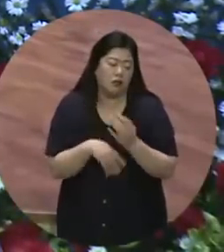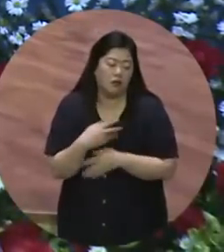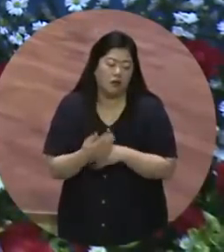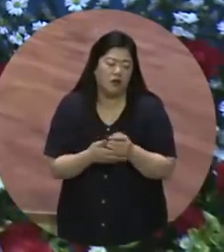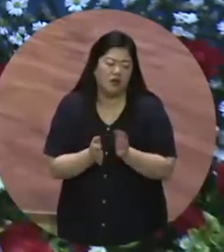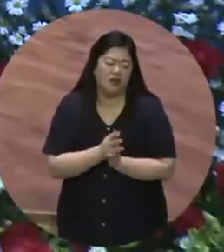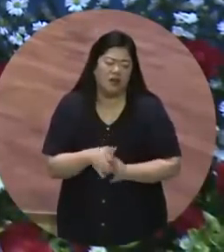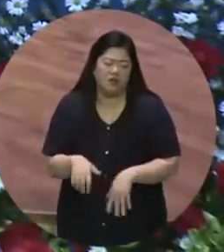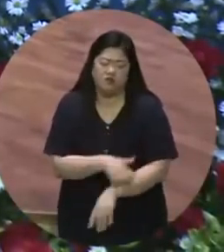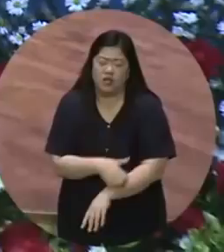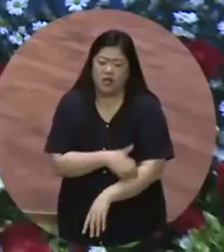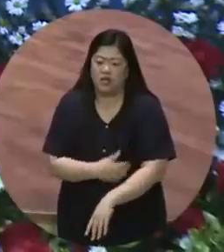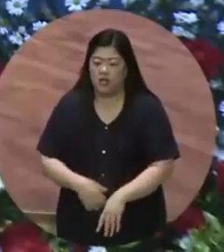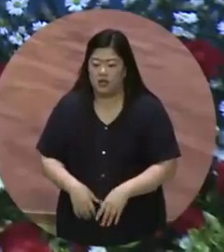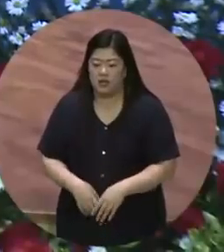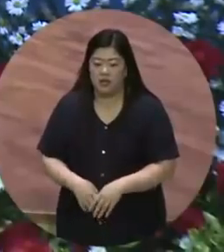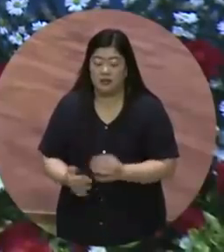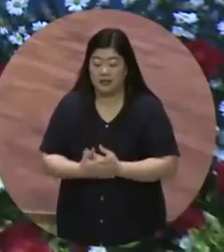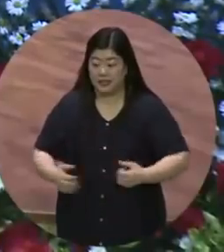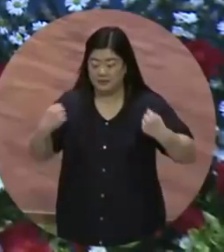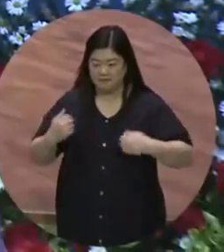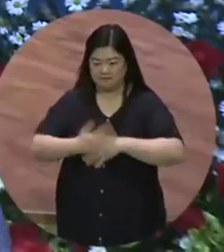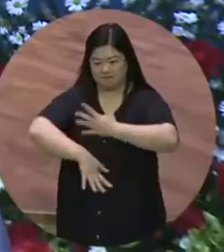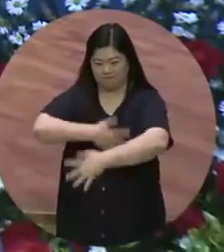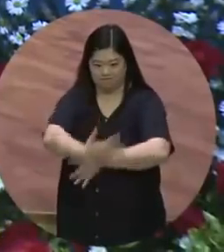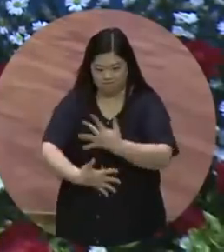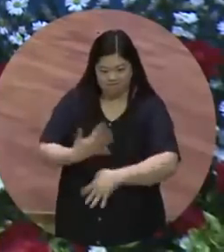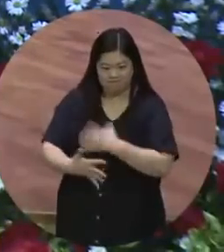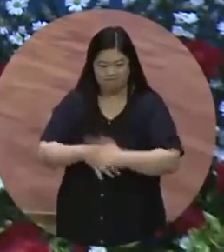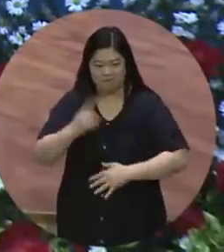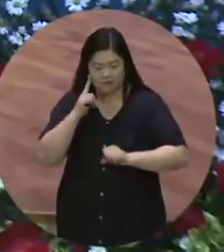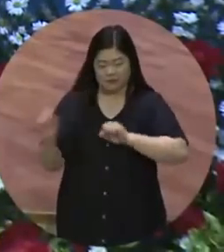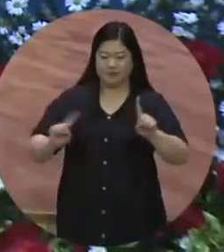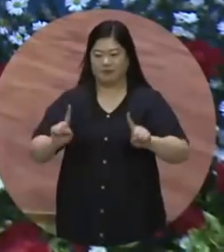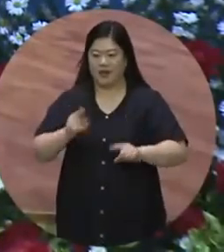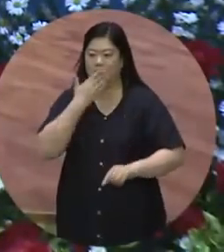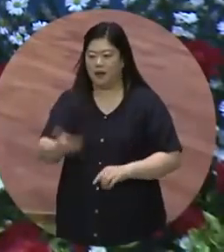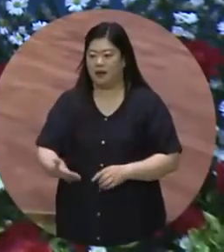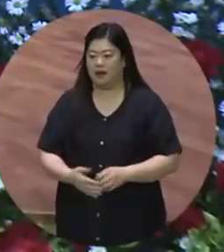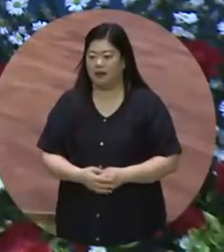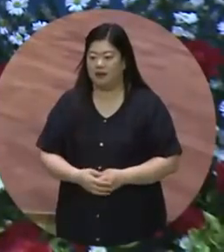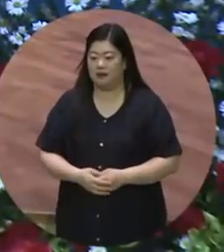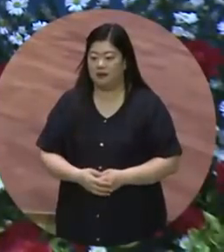굉장히 중요하다. 성전이에요, 성전. 아멘.